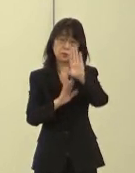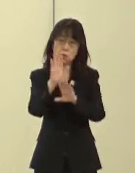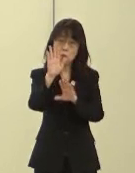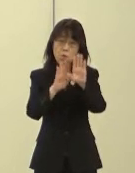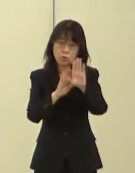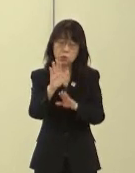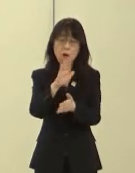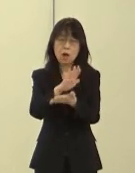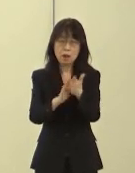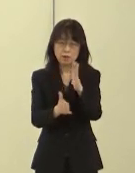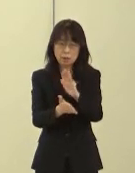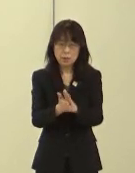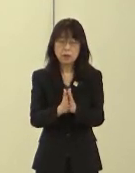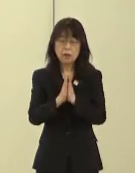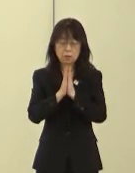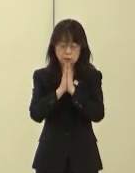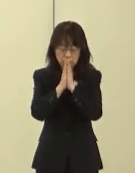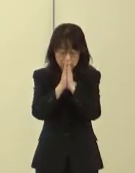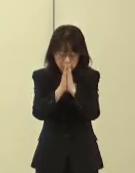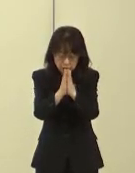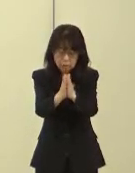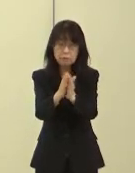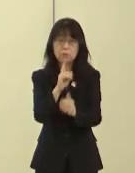お願いを申し上げたいというふうに思います。